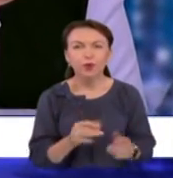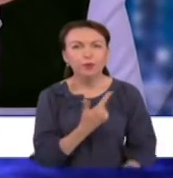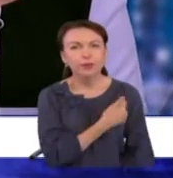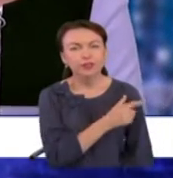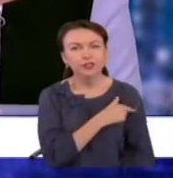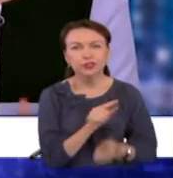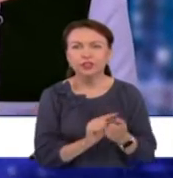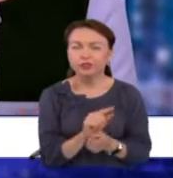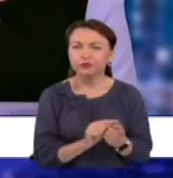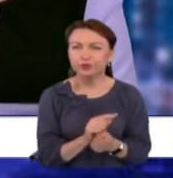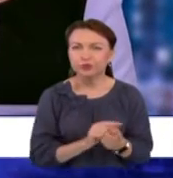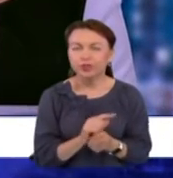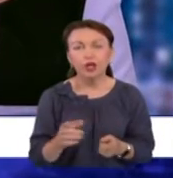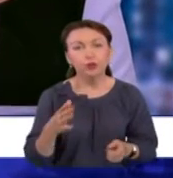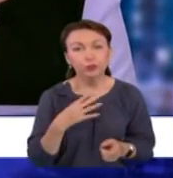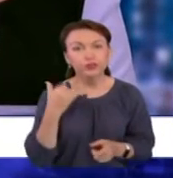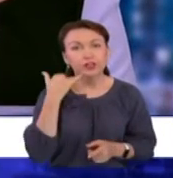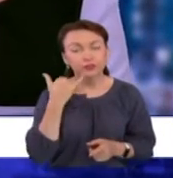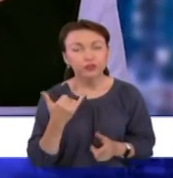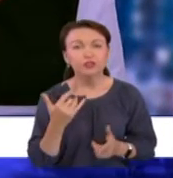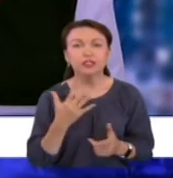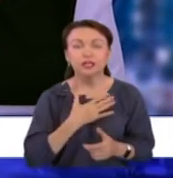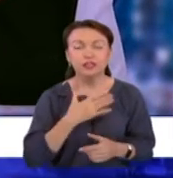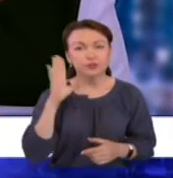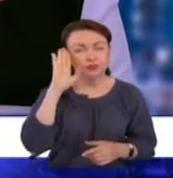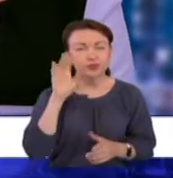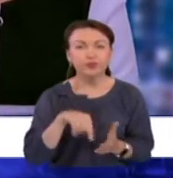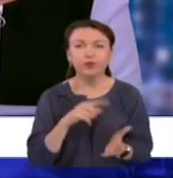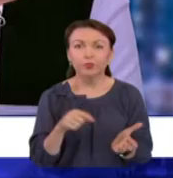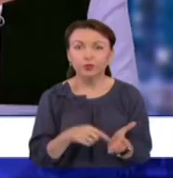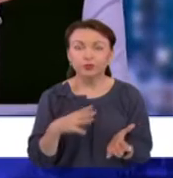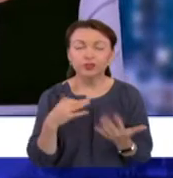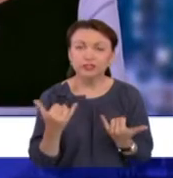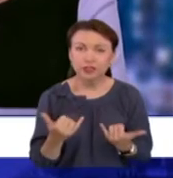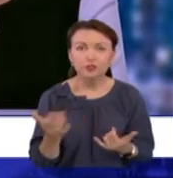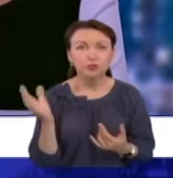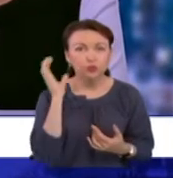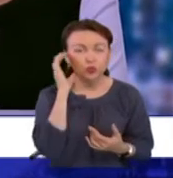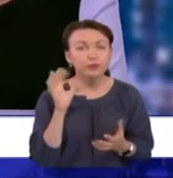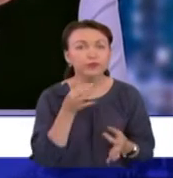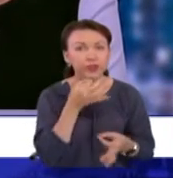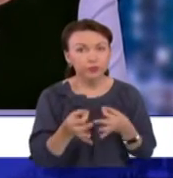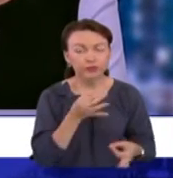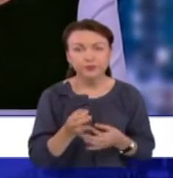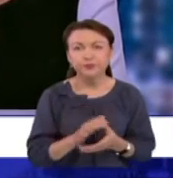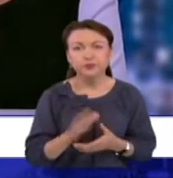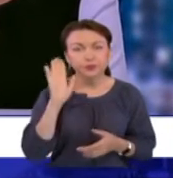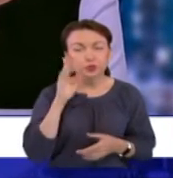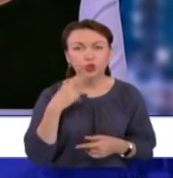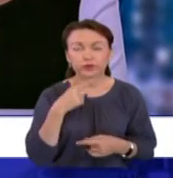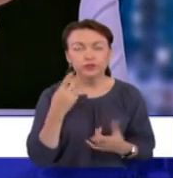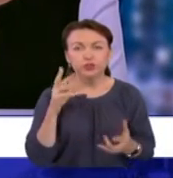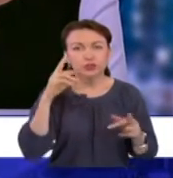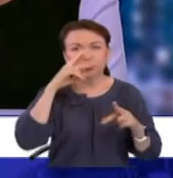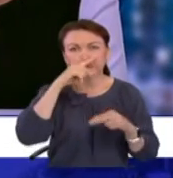медичну реформу. Був у нас телефонний дзвінок, нам наш додзвонювач поставив запитання, і ми зараз будемо чути відповідь. І так він говорив про те, що неналежним